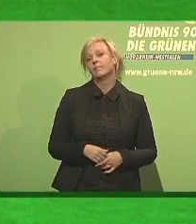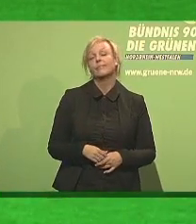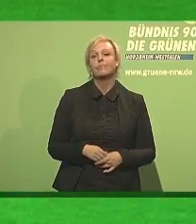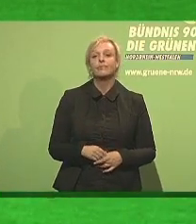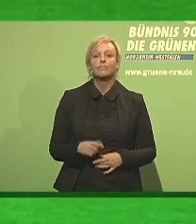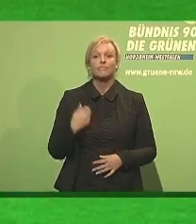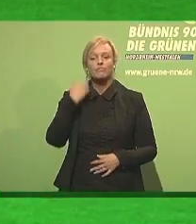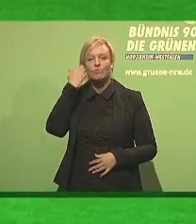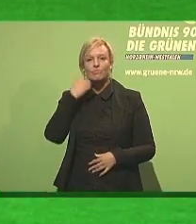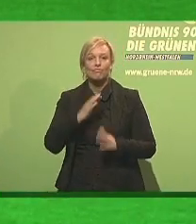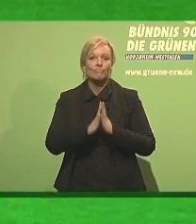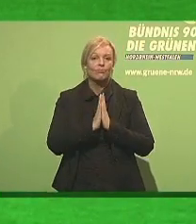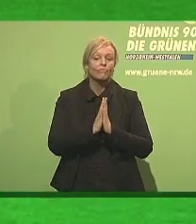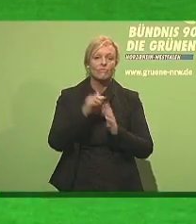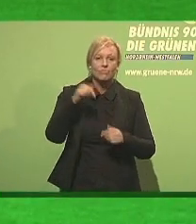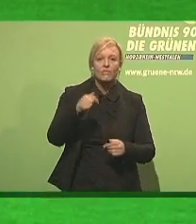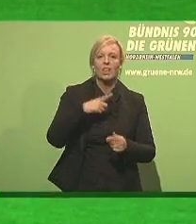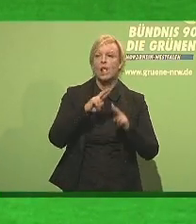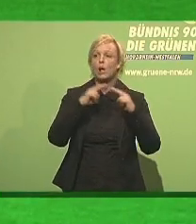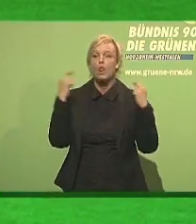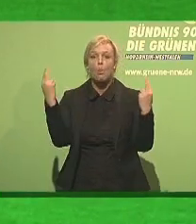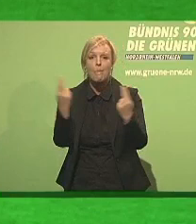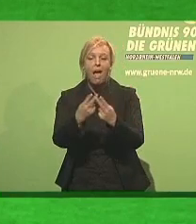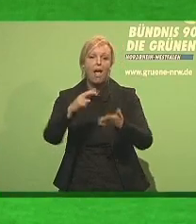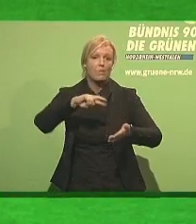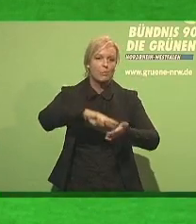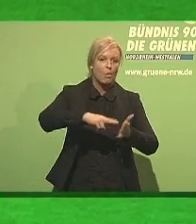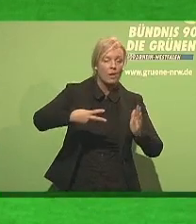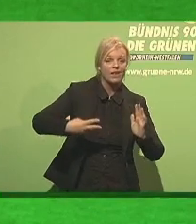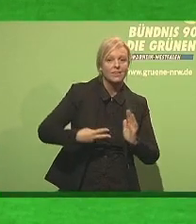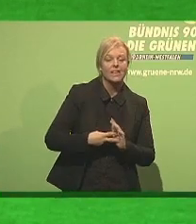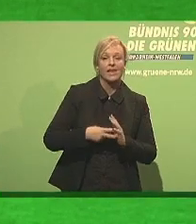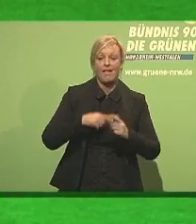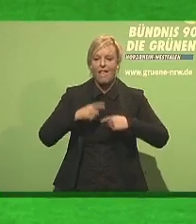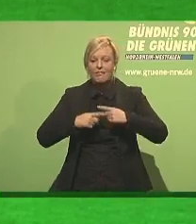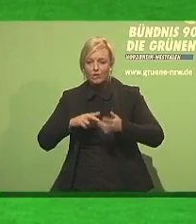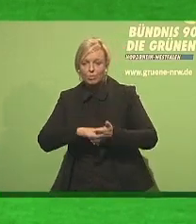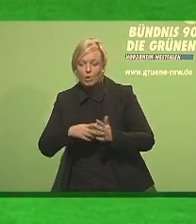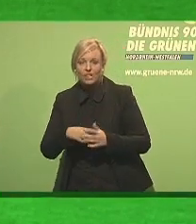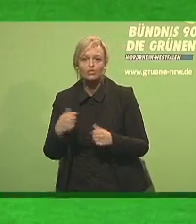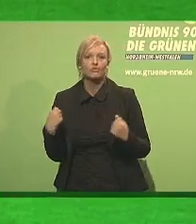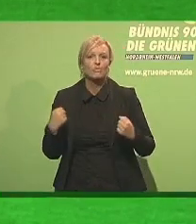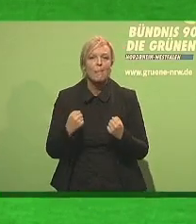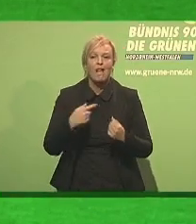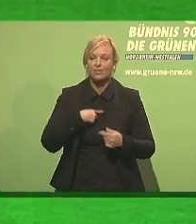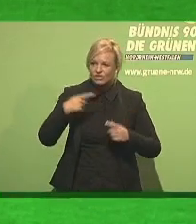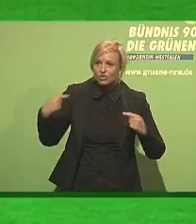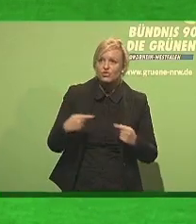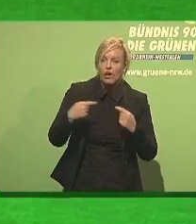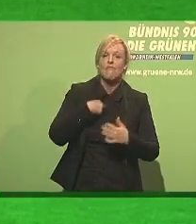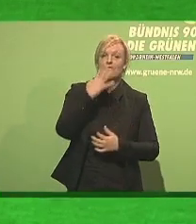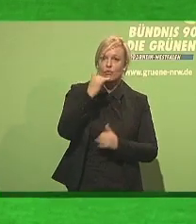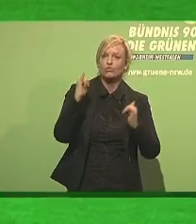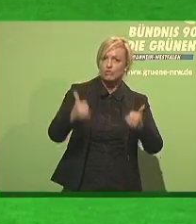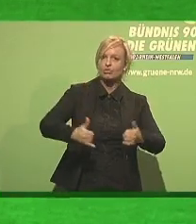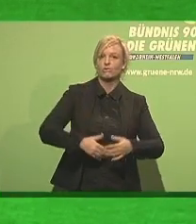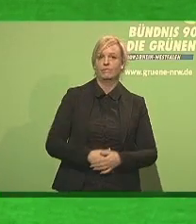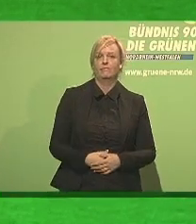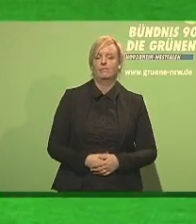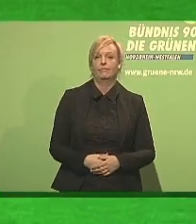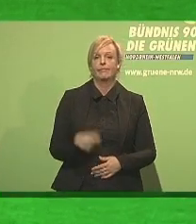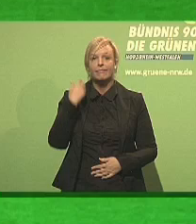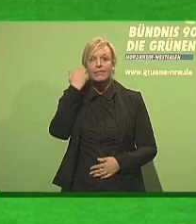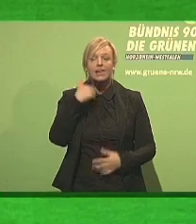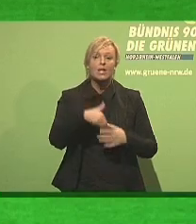lasst uns dafür in der globalen Politik mit entwicklungspolitischem Nachdruck streiten. Liebe Freundinnen und Freunde, und das beginnt